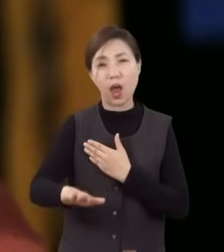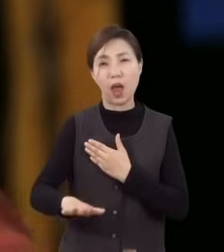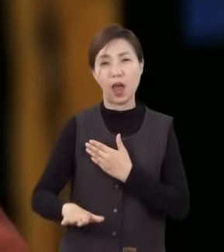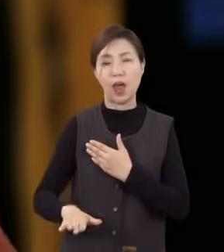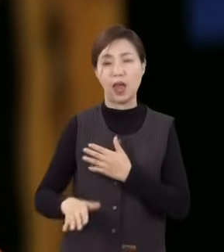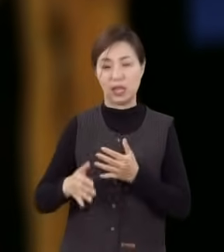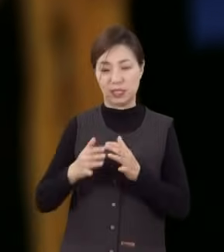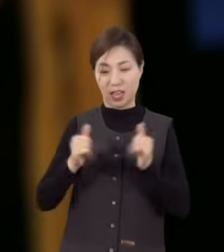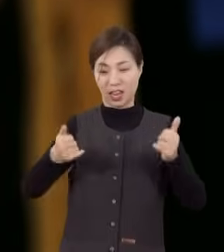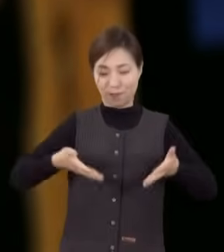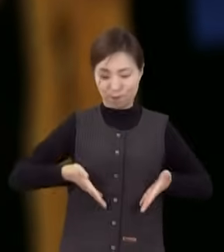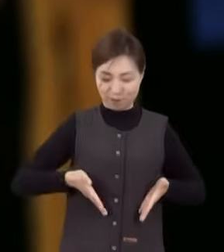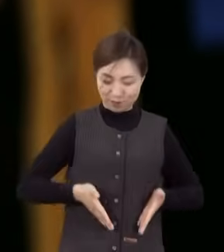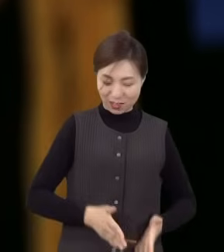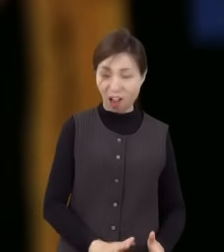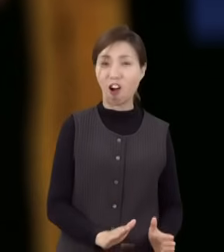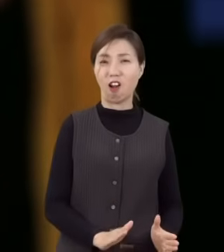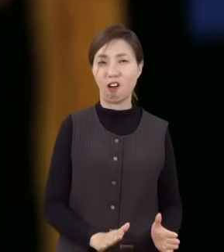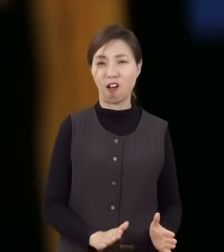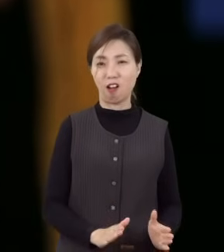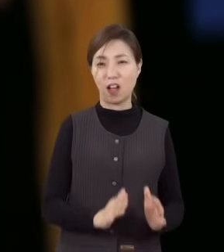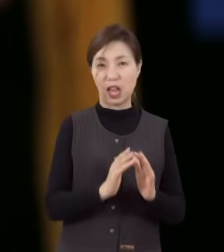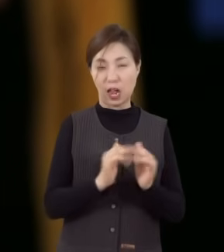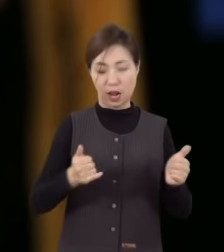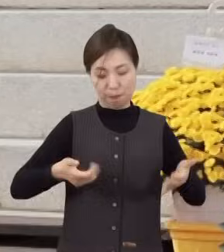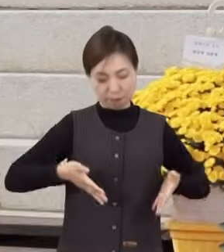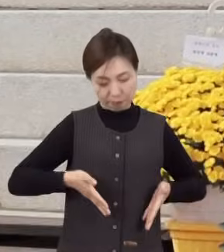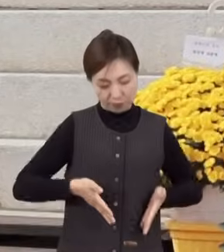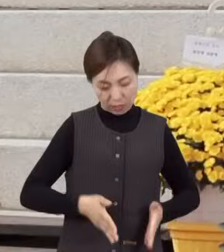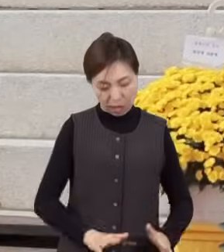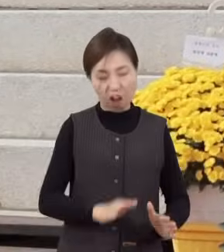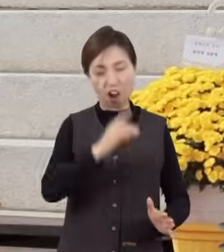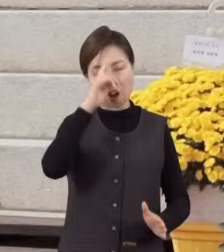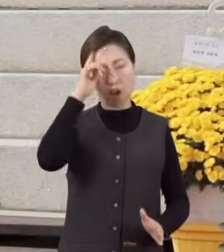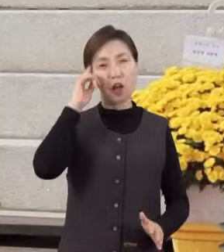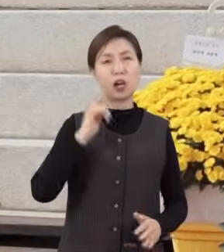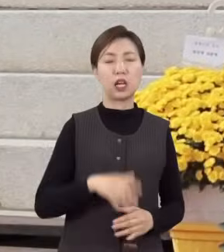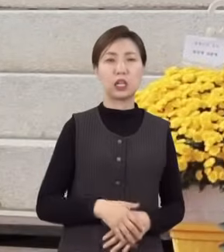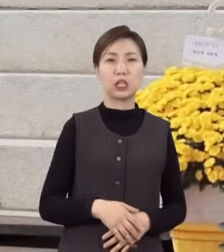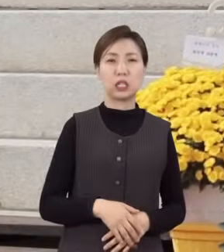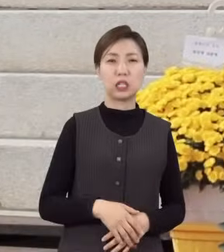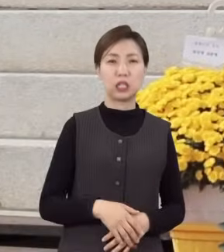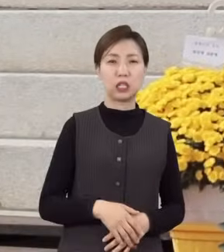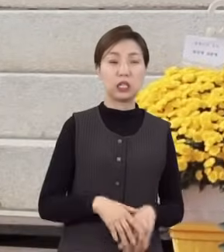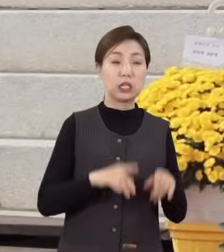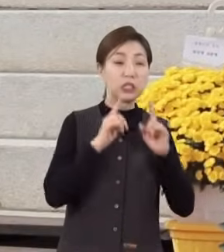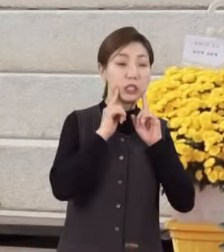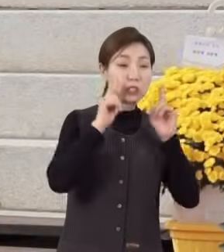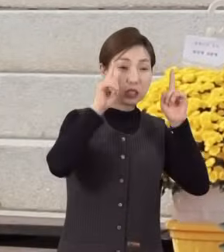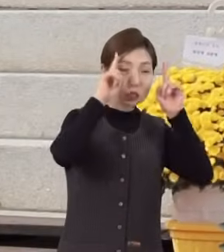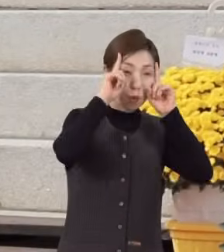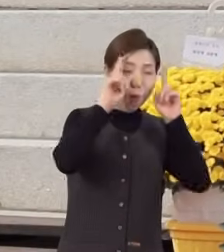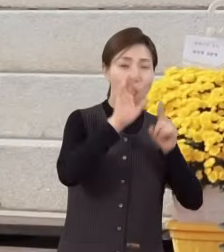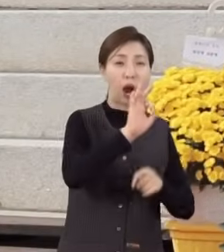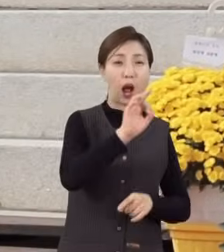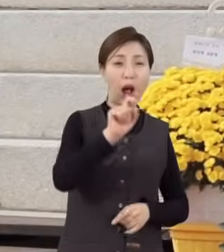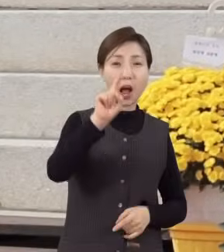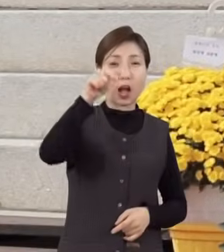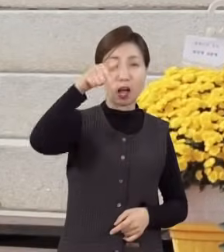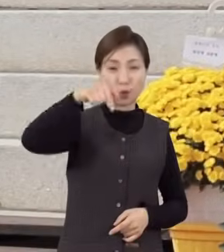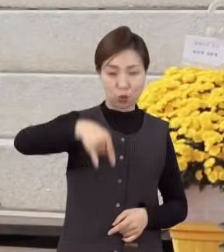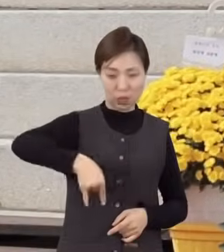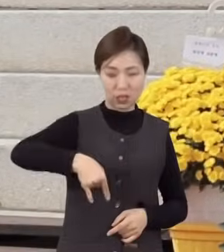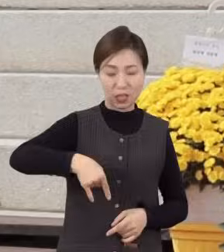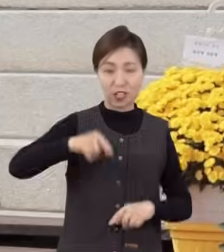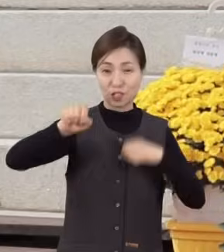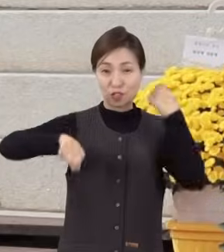벗어나고, 비둘기 몸에서 벗어난 뒤에도 지옥, 아기, 축생, 아슈라 세계를